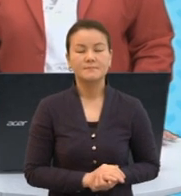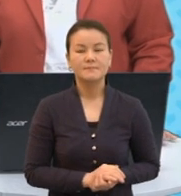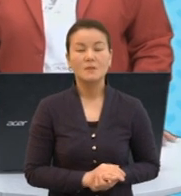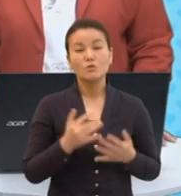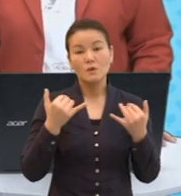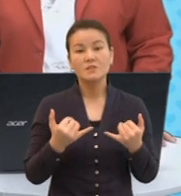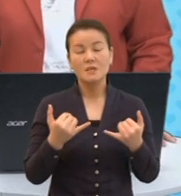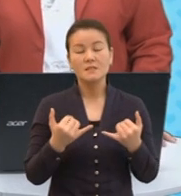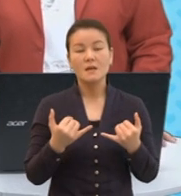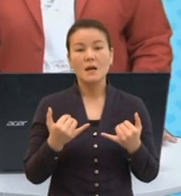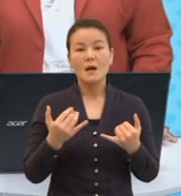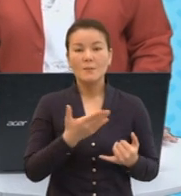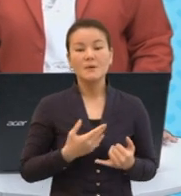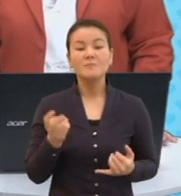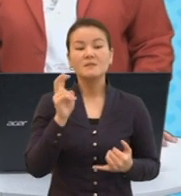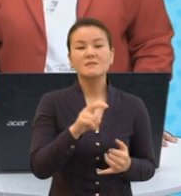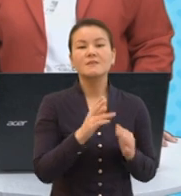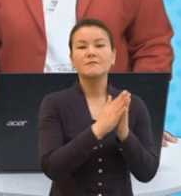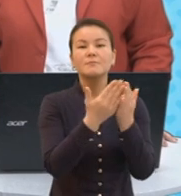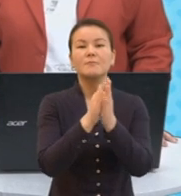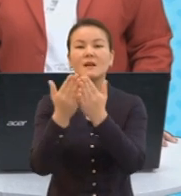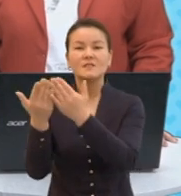Ну а теперь мы пришли в библиотеку.